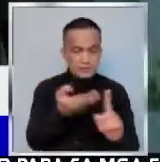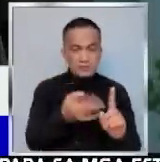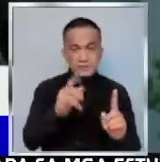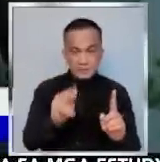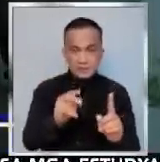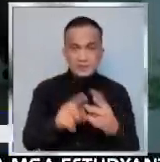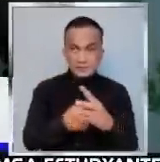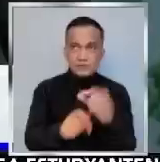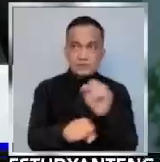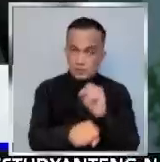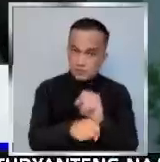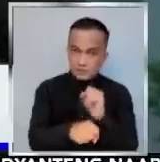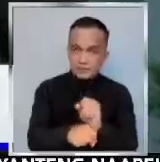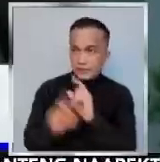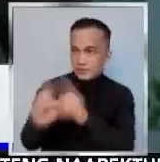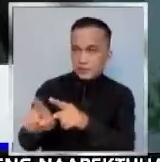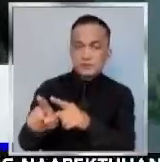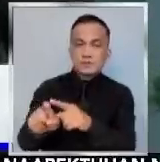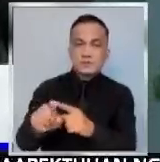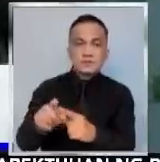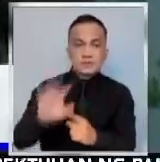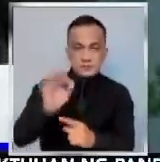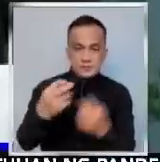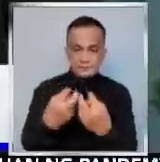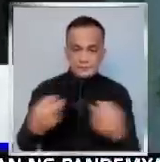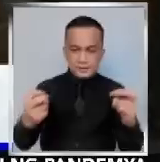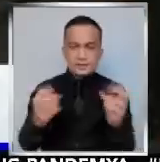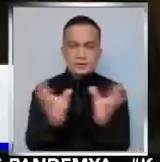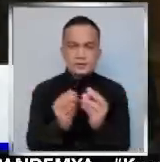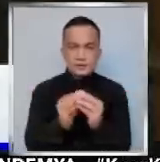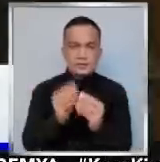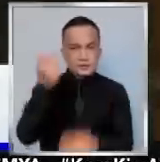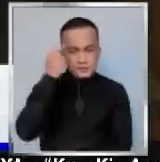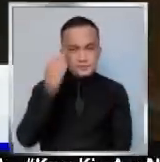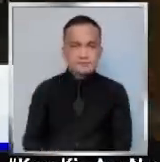tungkulin sa pagdalo niya sa 10th Cabinet Meeting ng Administrasyon.